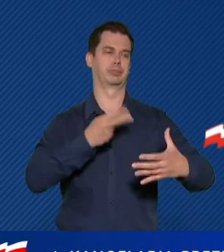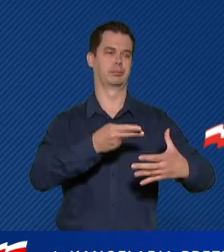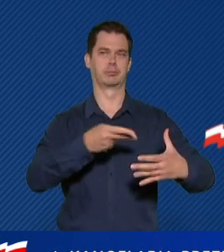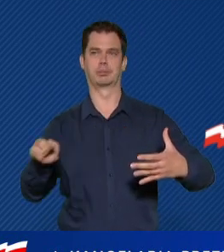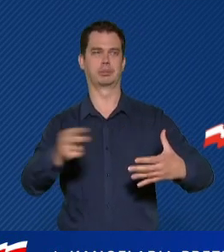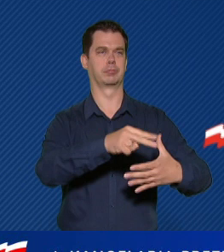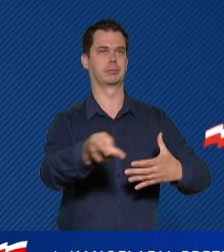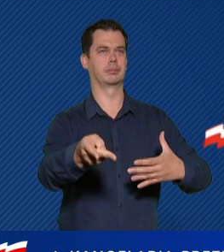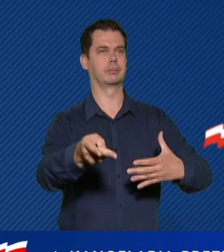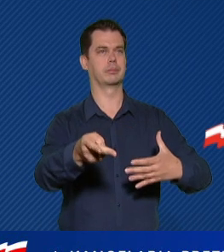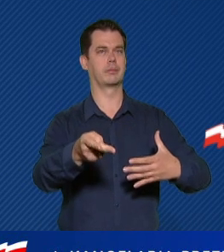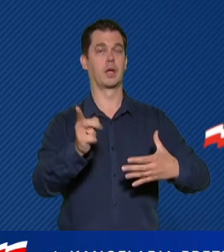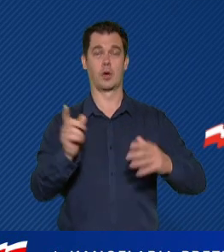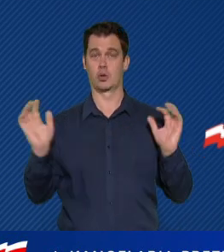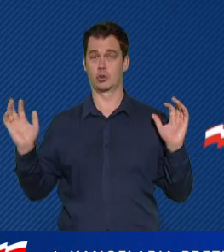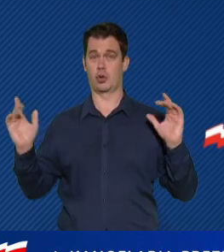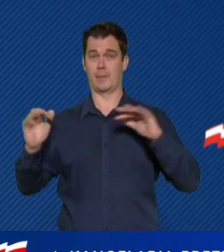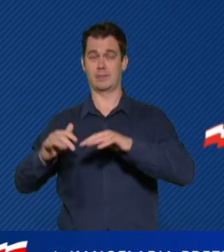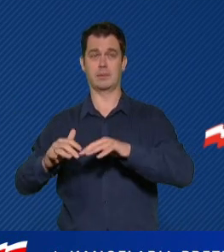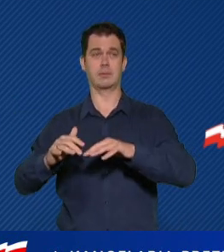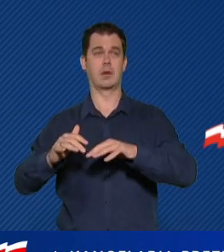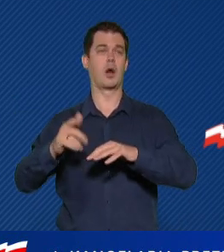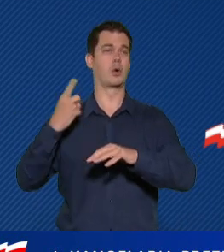osób zostają ograniczone